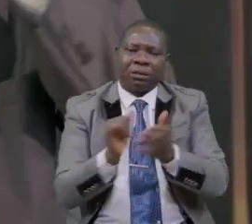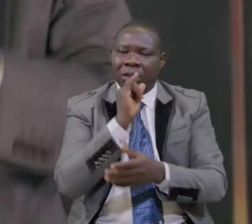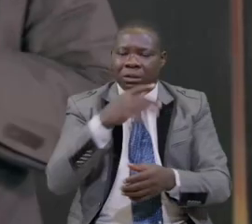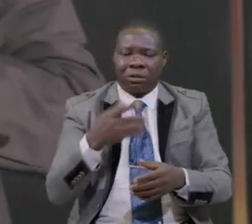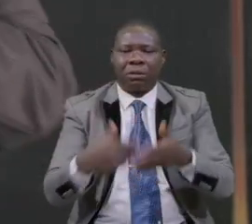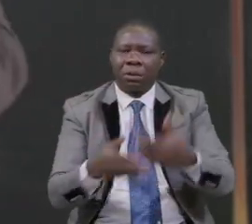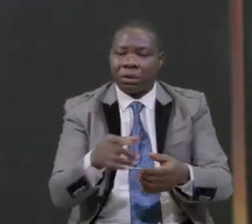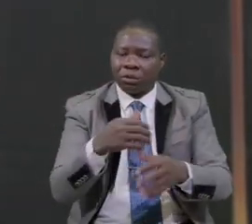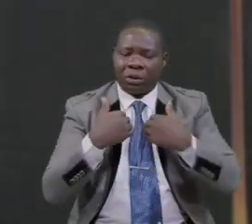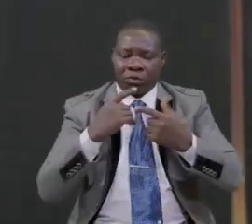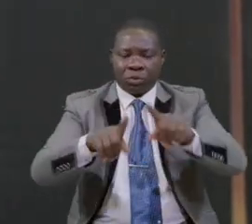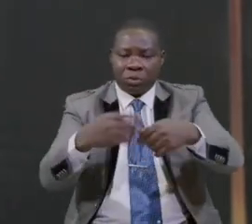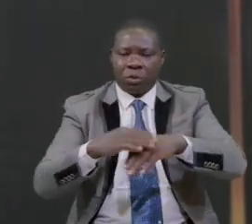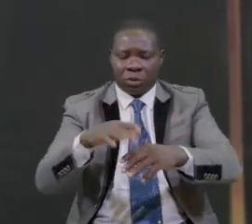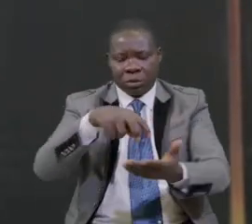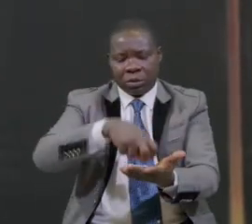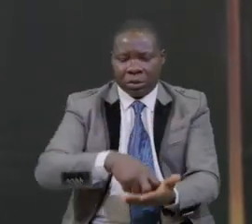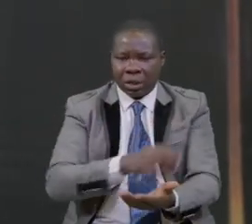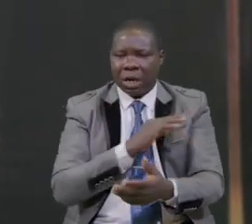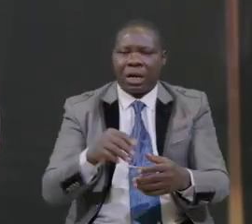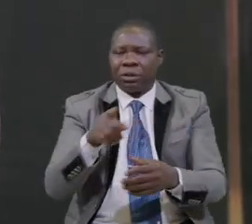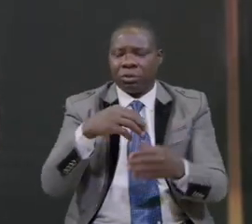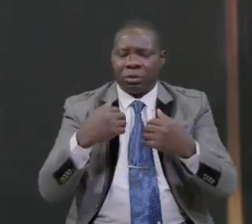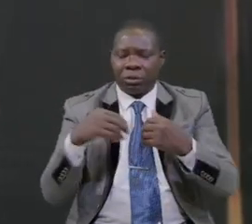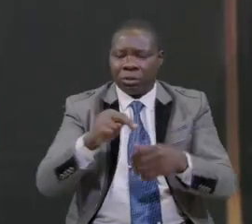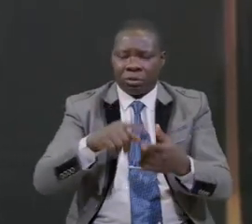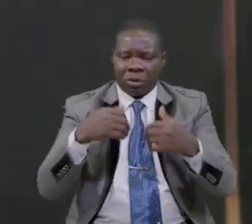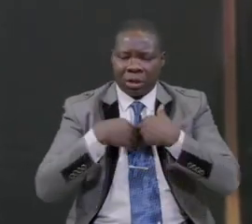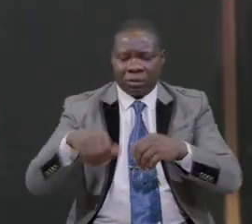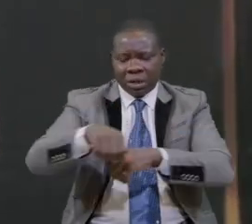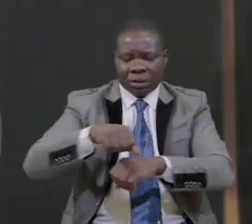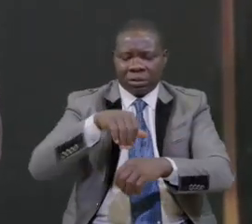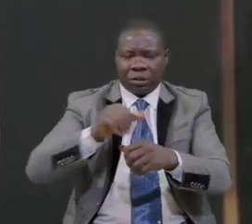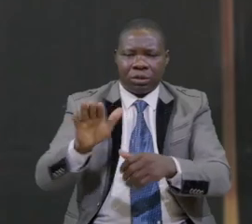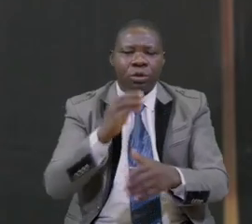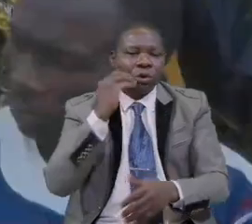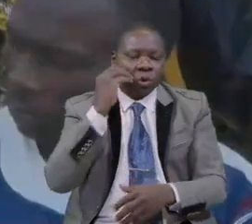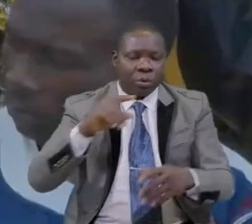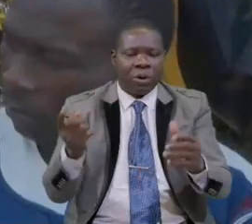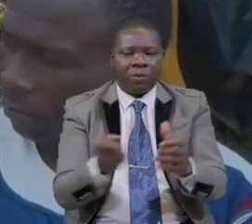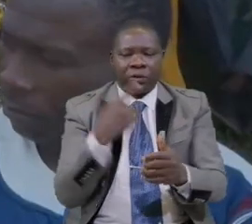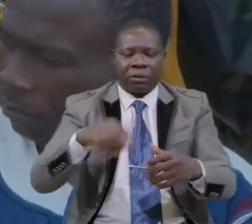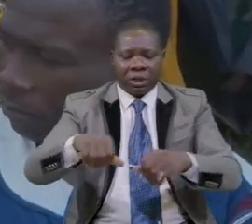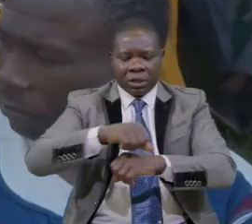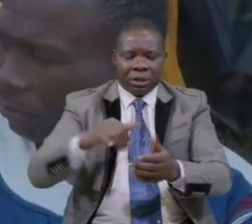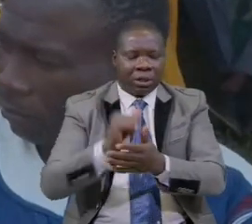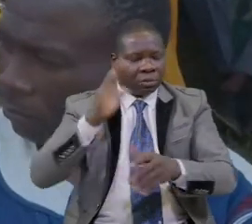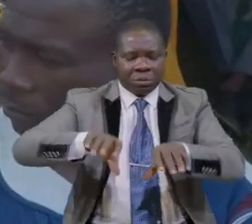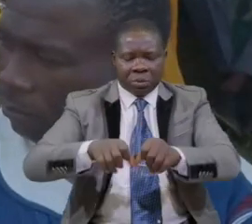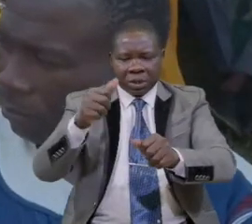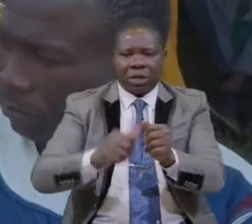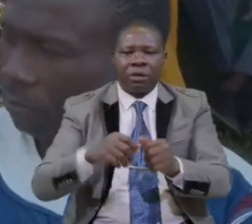et avoir l'onction dans ton foyer d'abord. L'onction qui va briser tous les jougs, qui